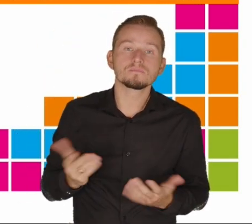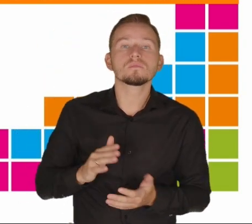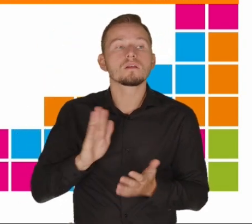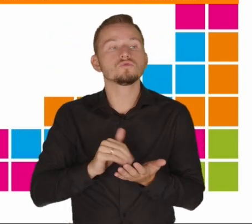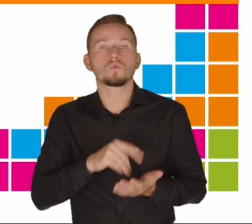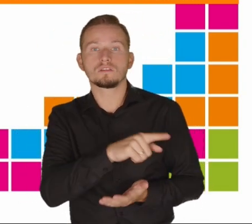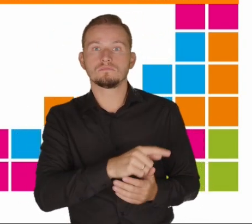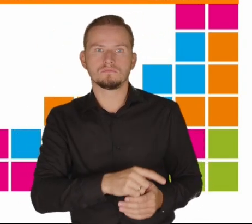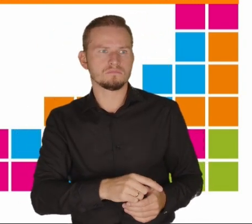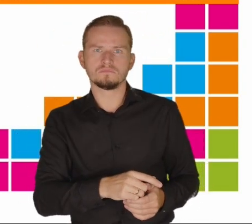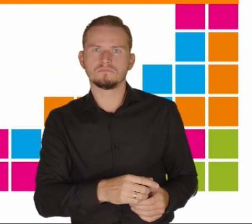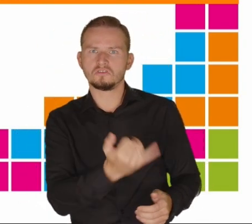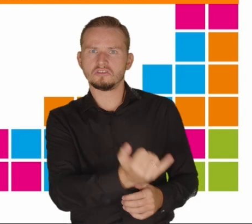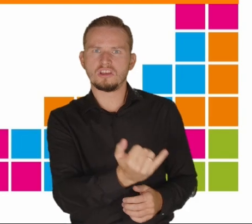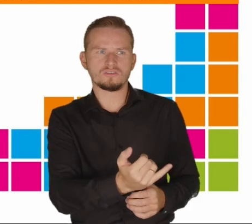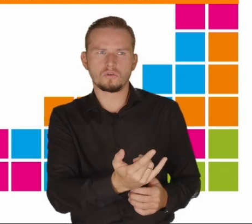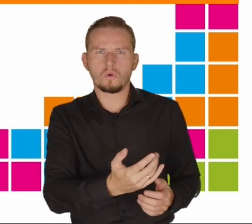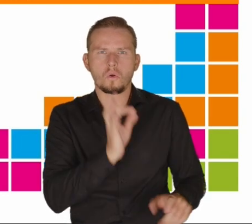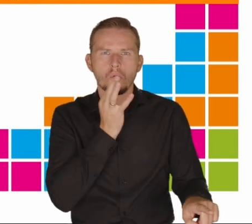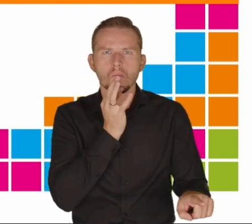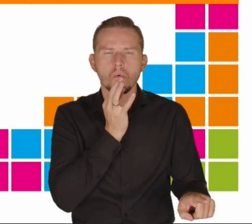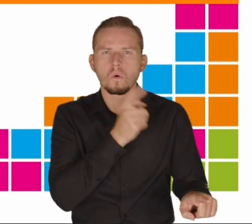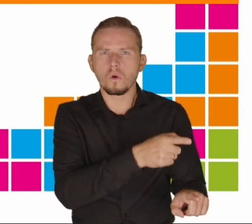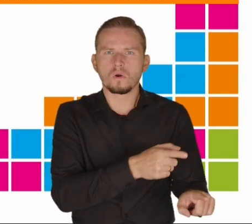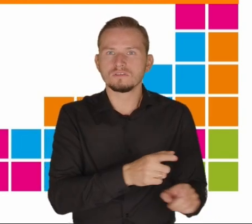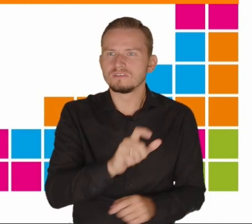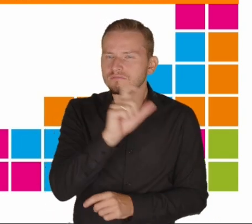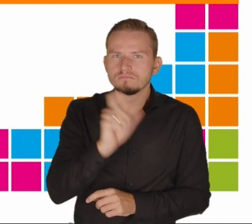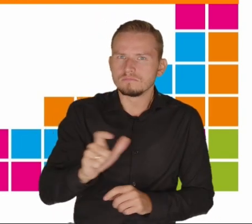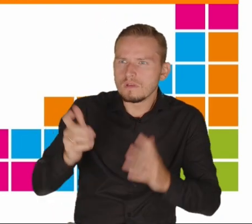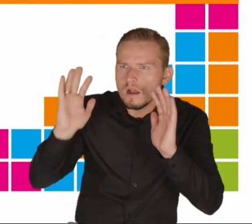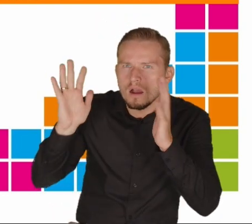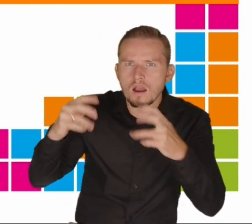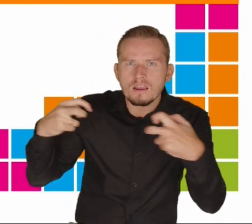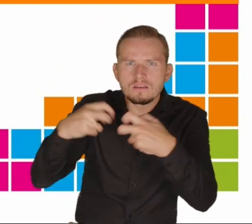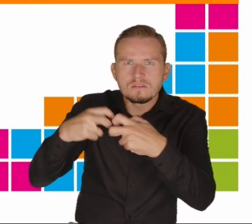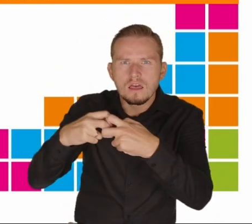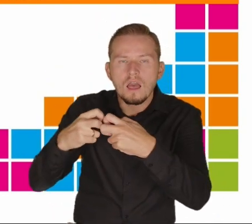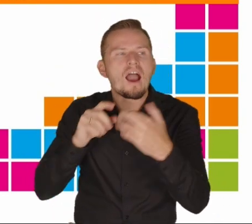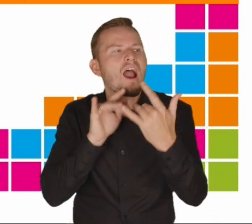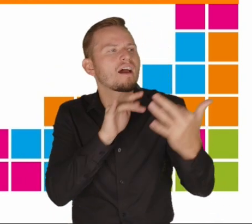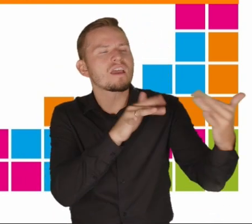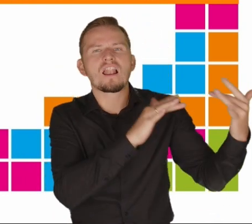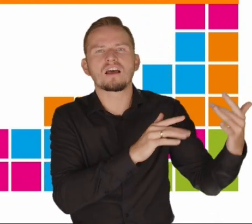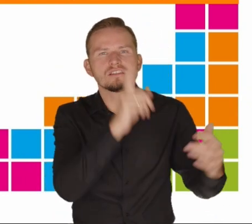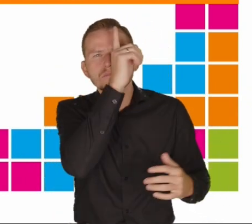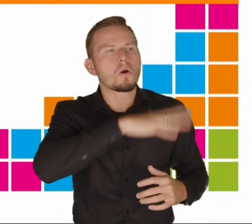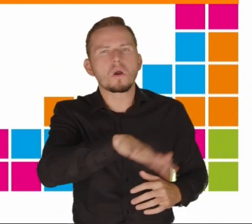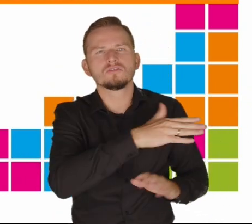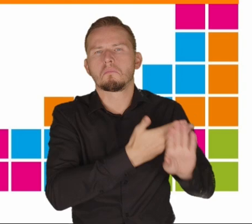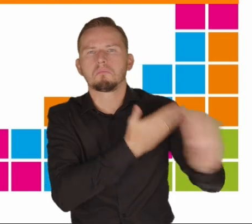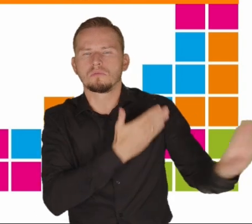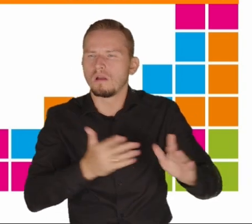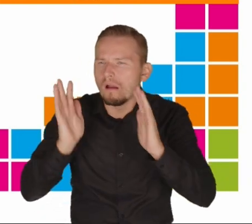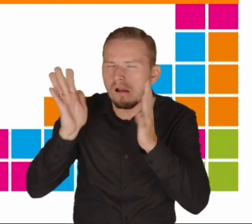dziecko spędza bardzo dużo czasu ucząc się, ogranicza relacje społeczne, raczej nie skonstruujemy takiej diagnozy. Trochę będziemy się